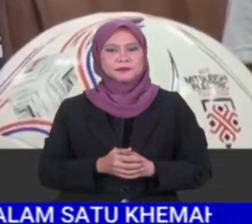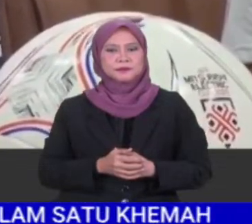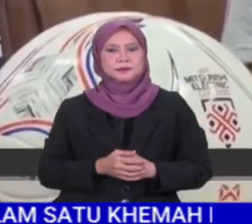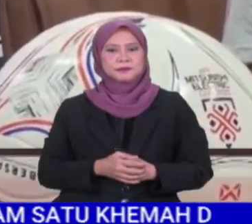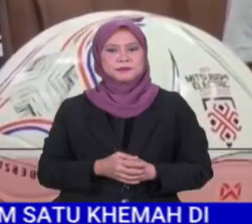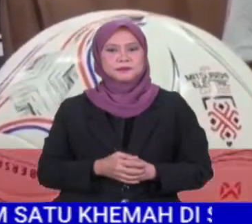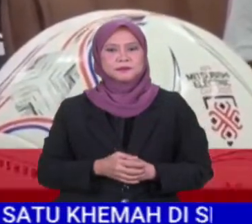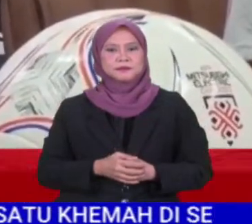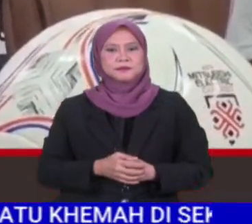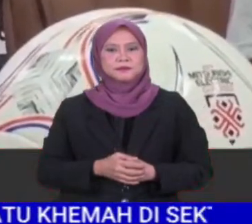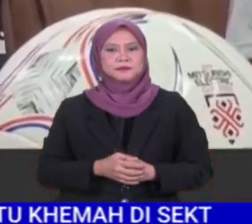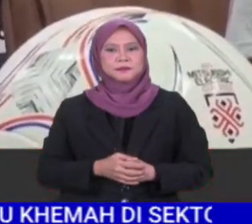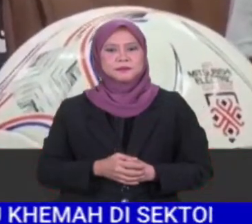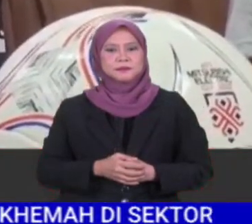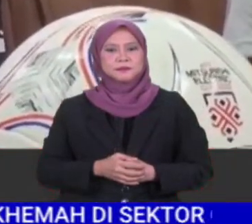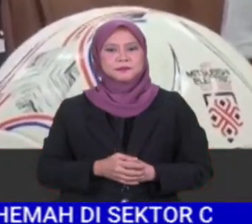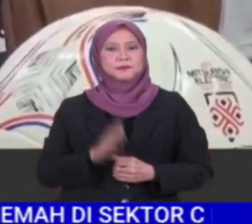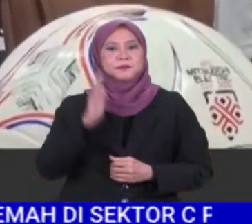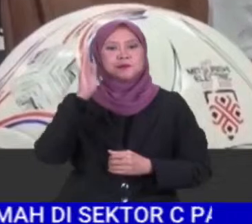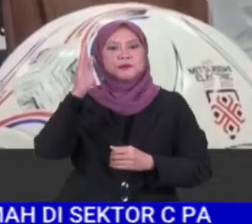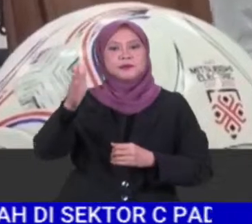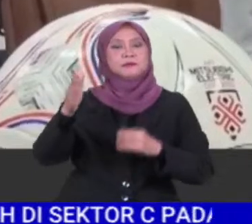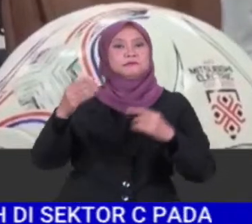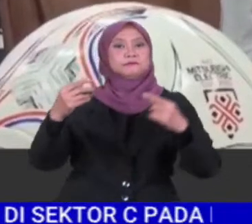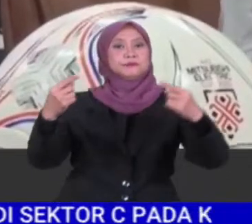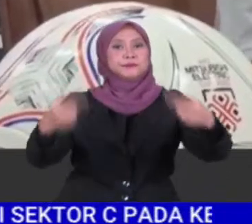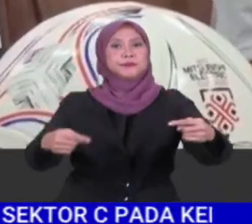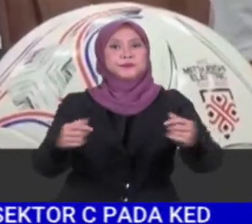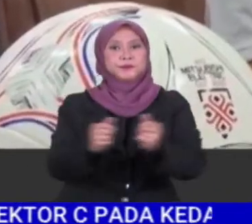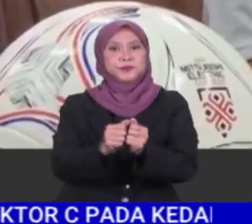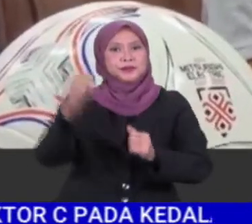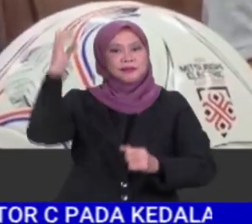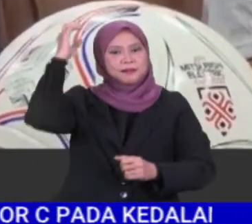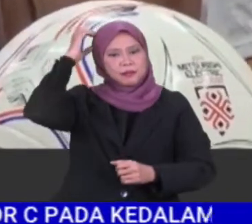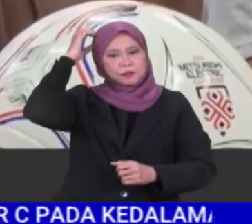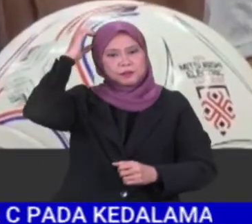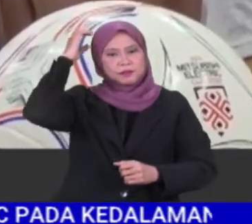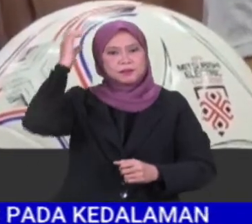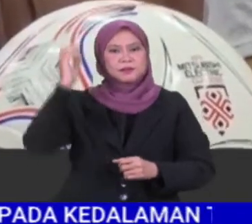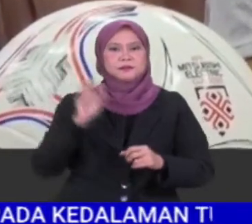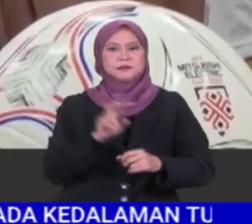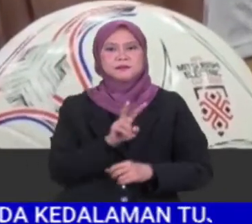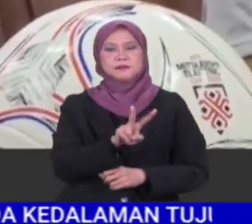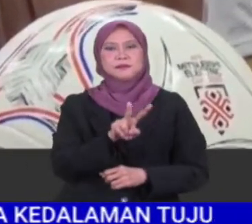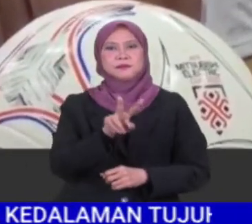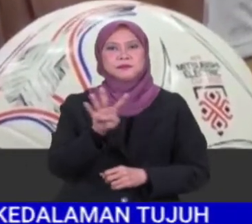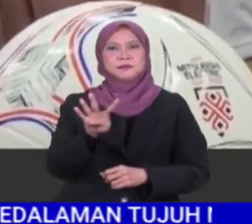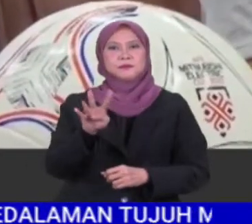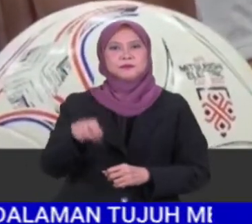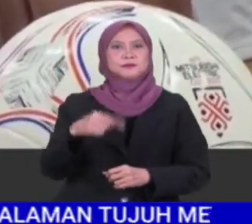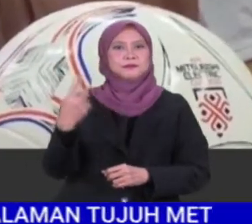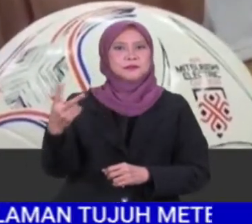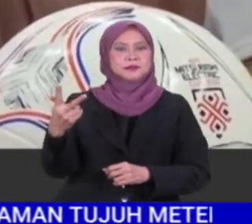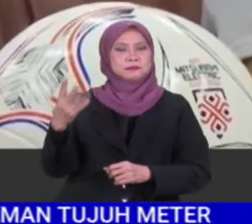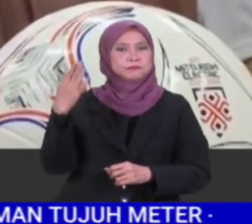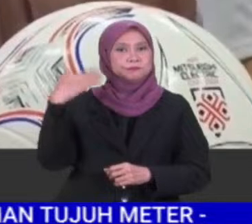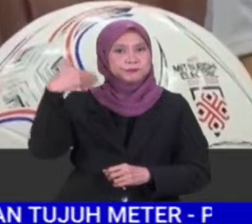for last game. And yeah, we will focus for next